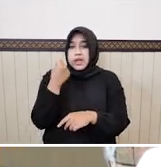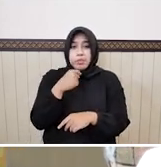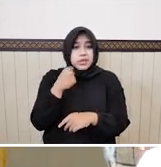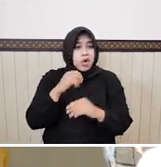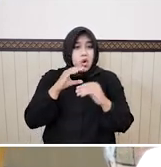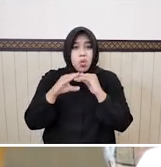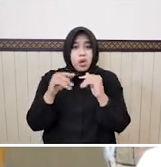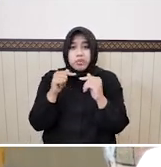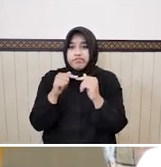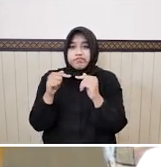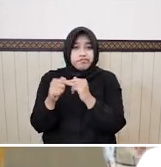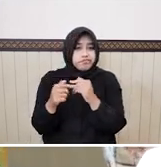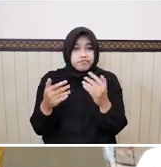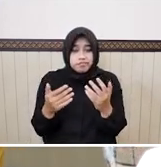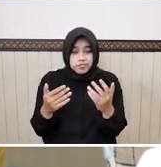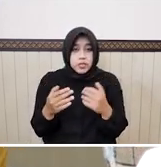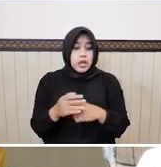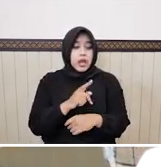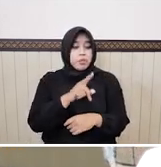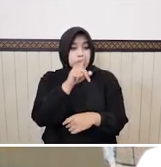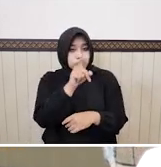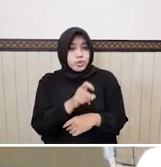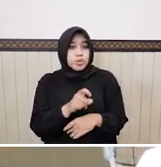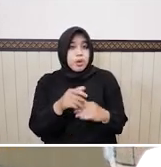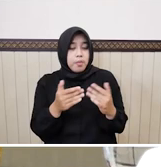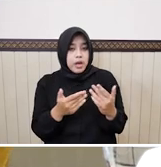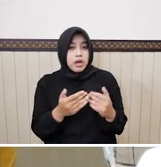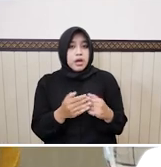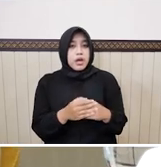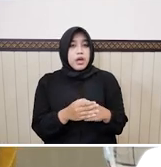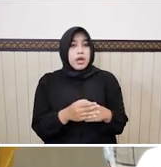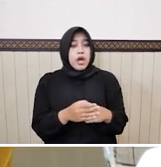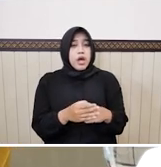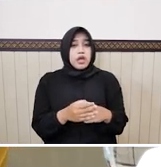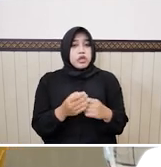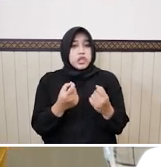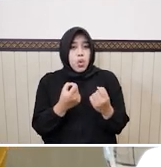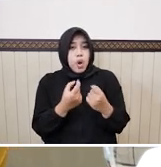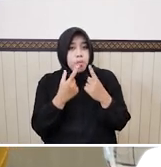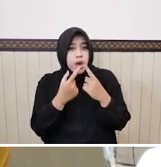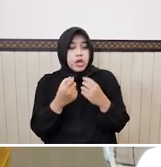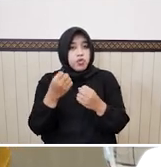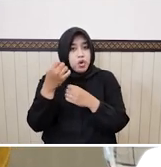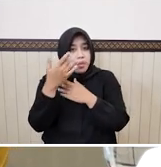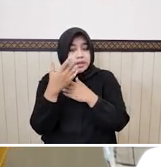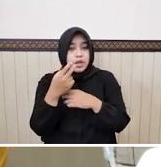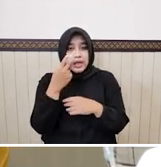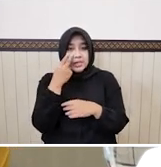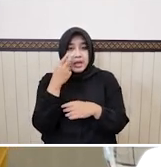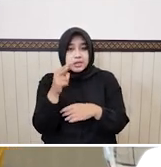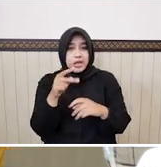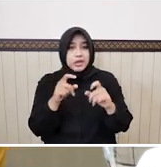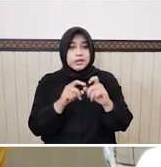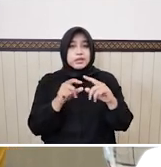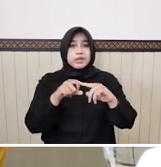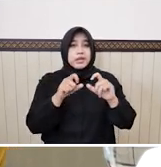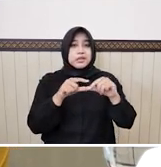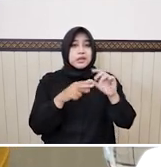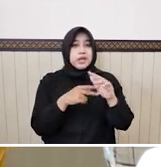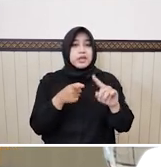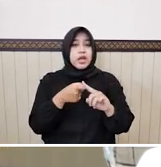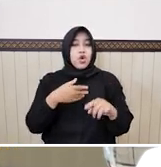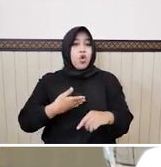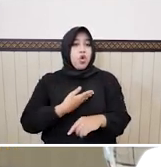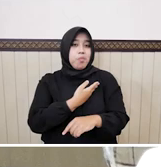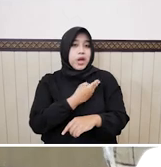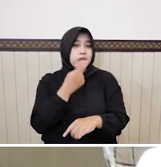berkomunikasi dan jangan kami butuhkan adalah pengakuan ataupun kesaksian dari korban